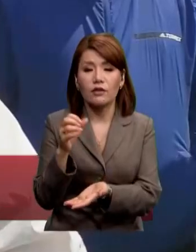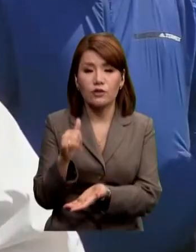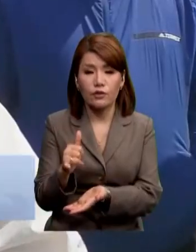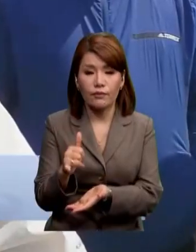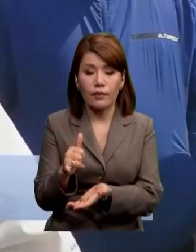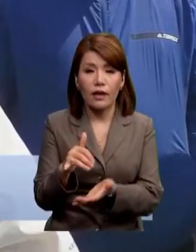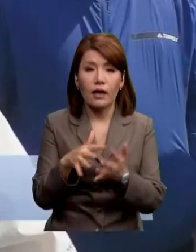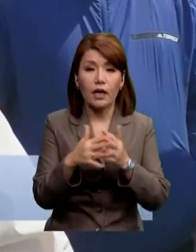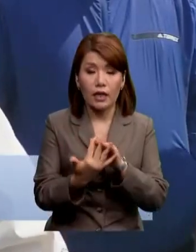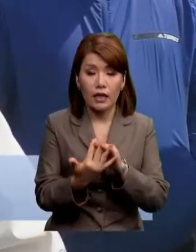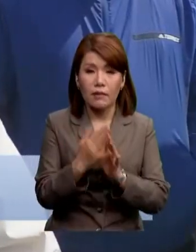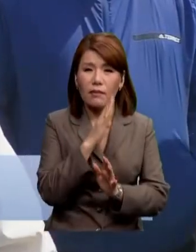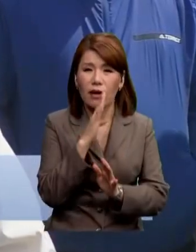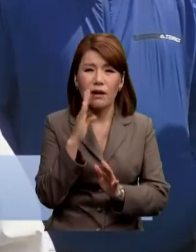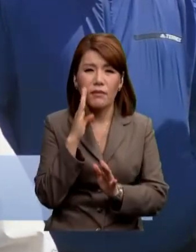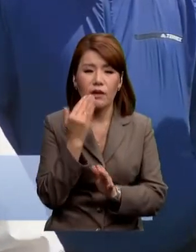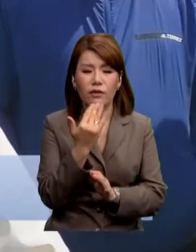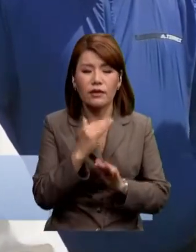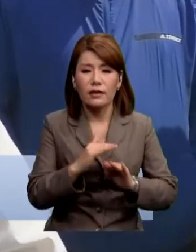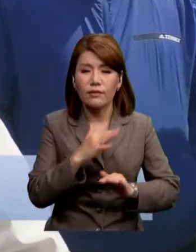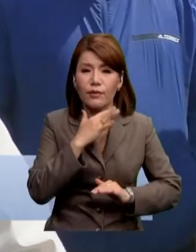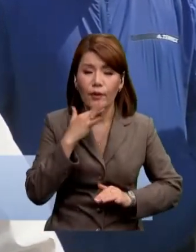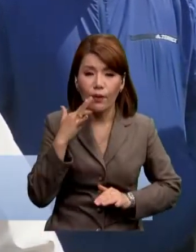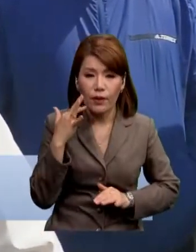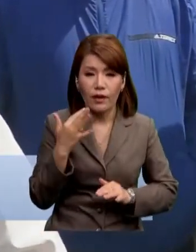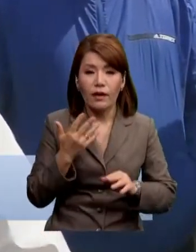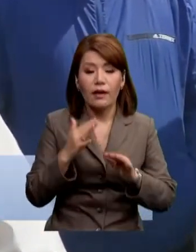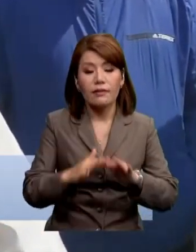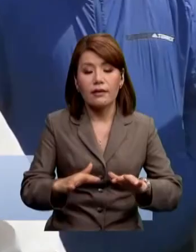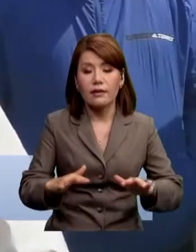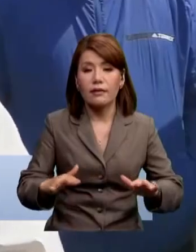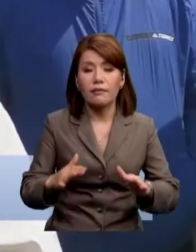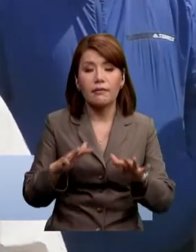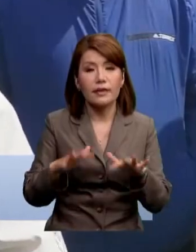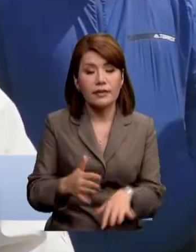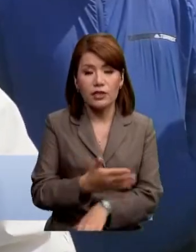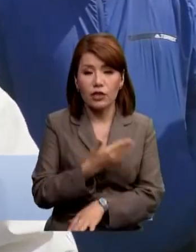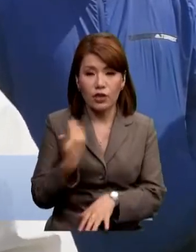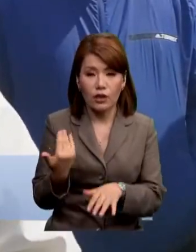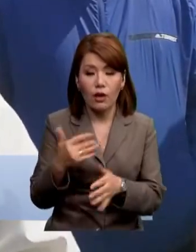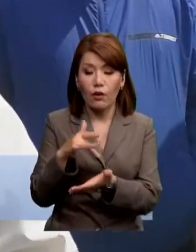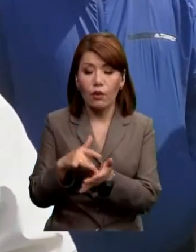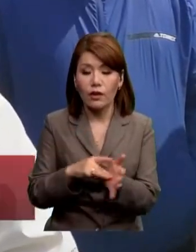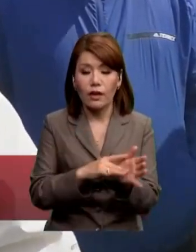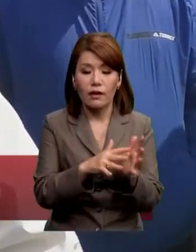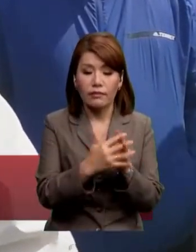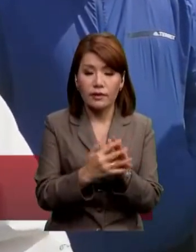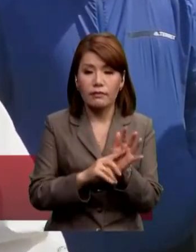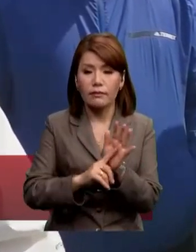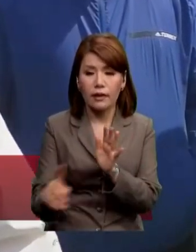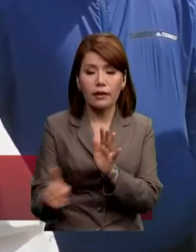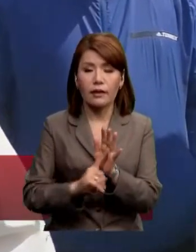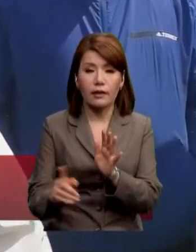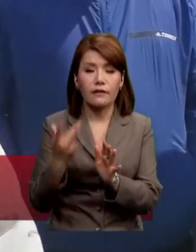Ауылымызда өте көп балалы аналар өте көп. Балаларға орын жоқ. Осы ауылымыздан Ақсуға күнделікті апарамыз, әкелеміз. Ол